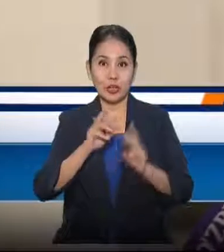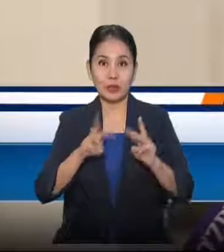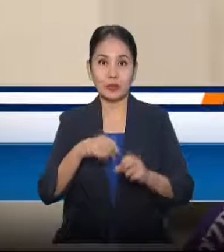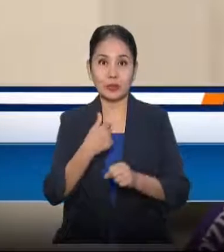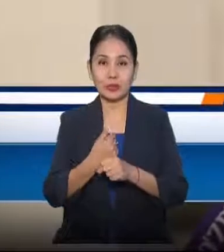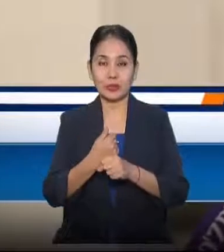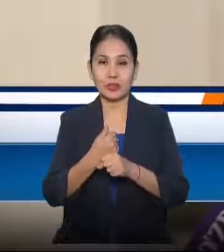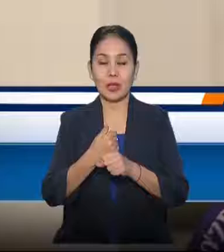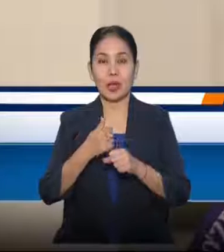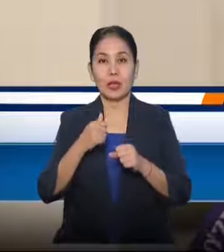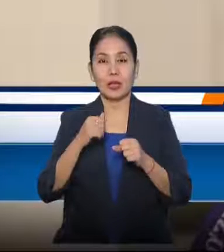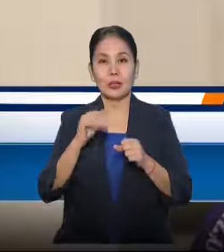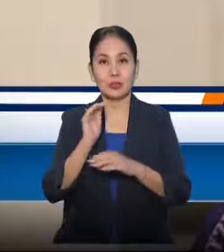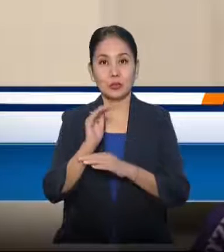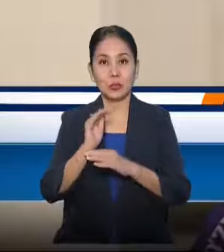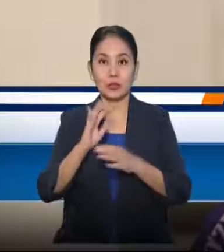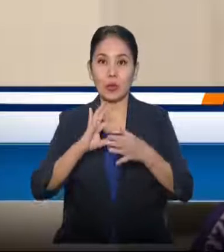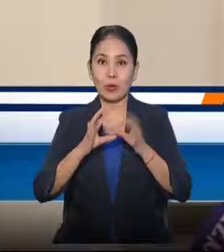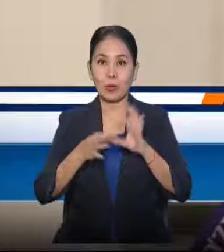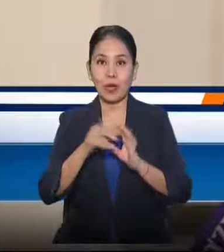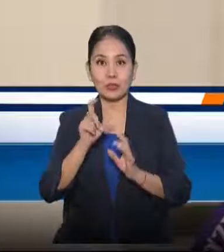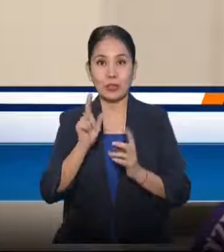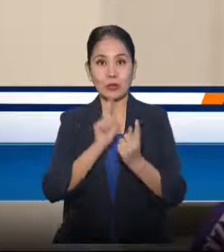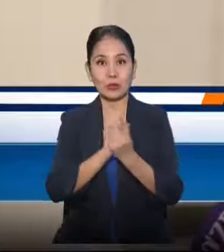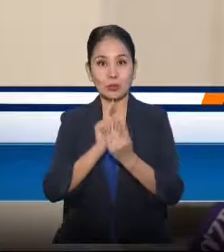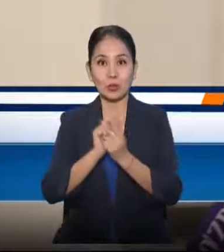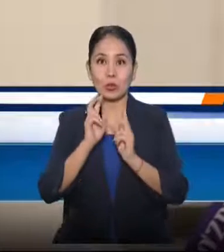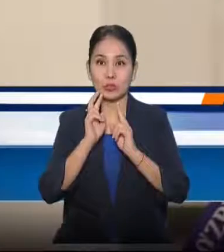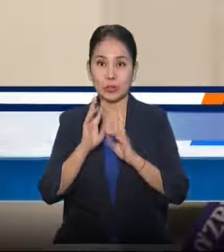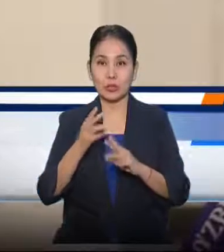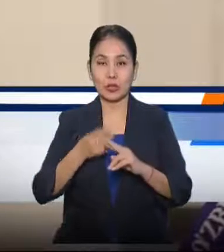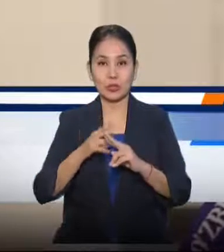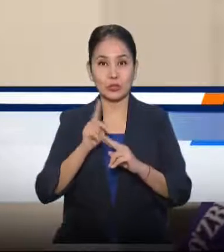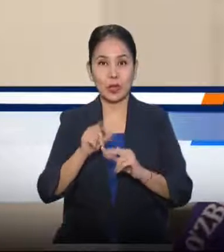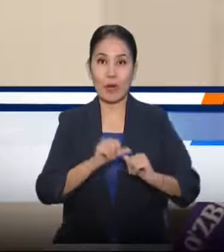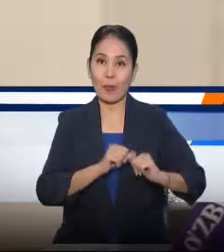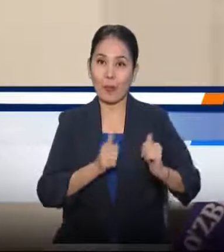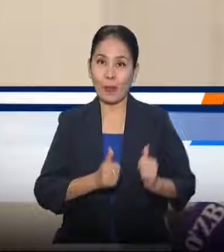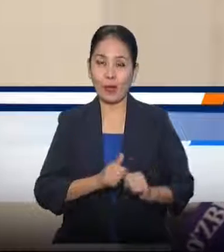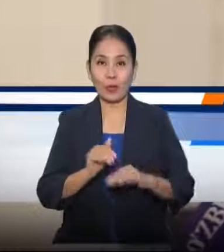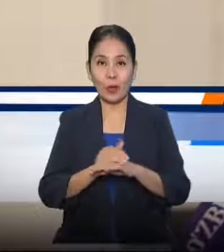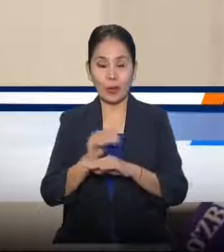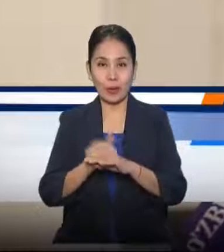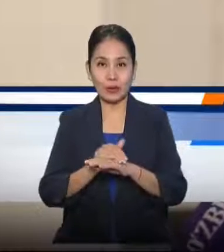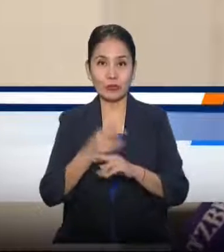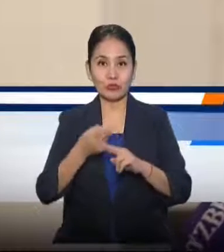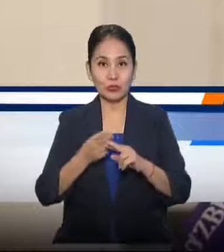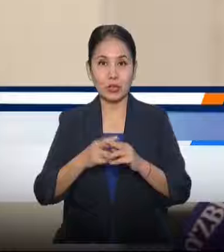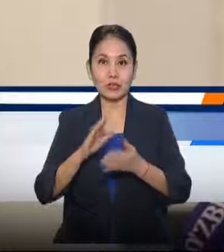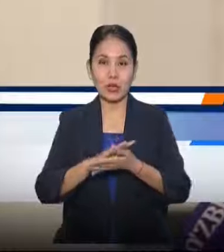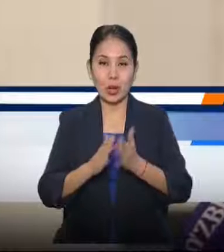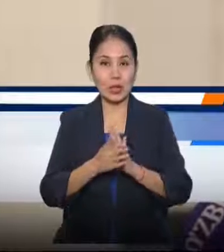shu olimpiyachi sportchilarimizni kutib olib, shu ko'rsatgan shu ularga mehr-muhabbati shunday sharoitlar